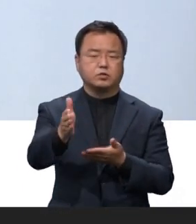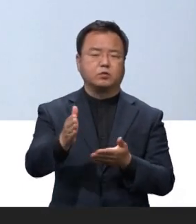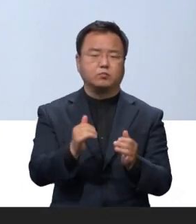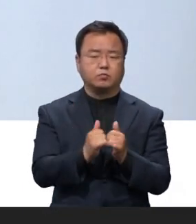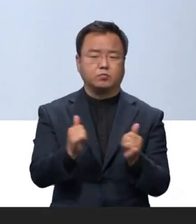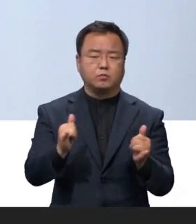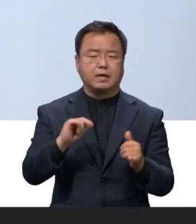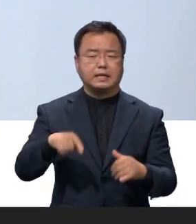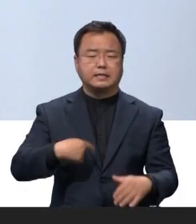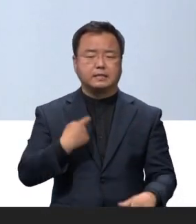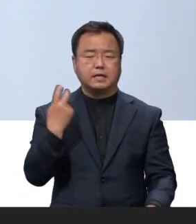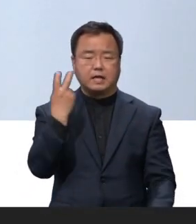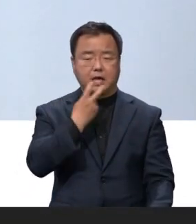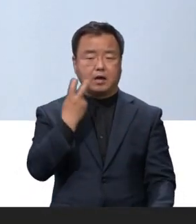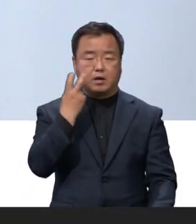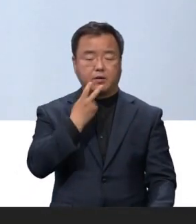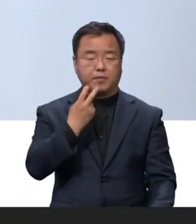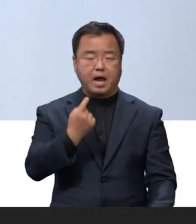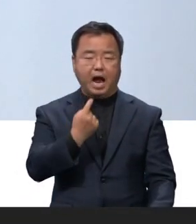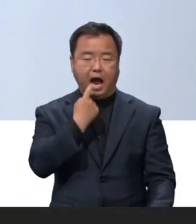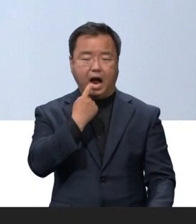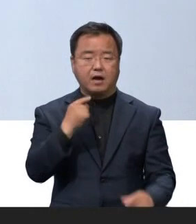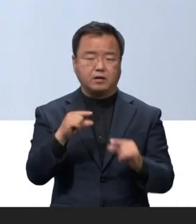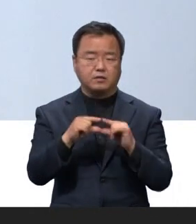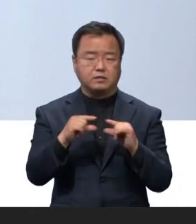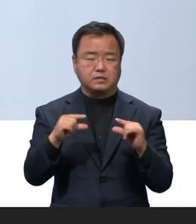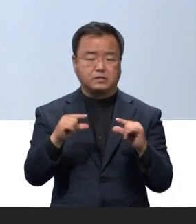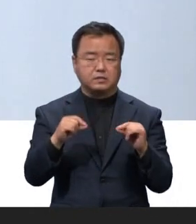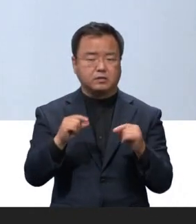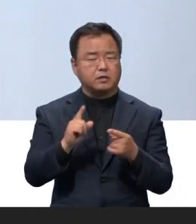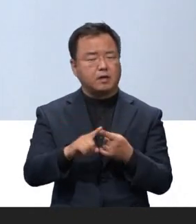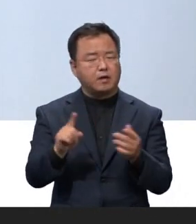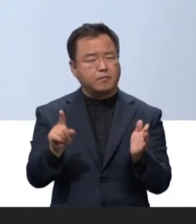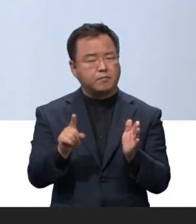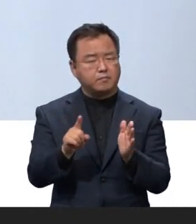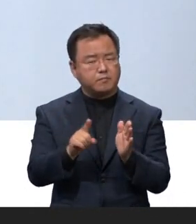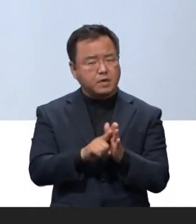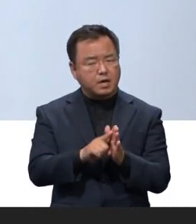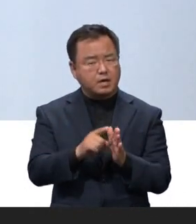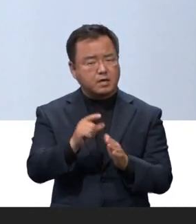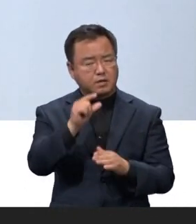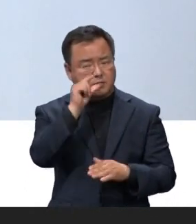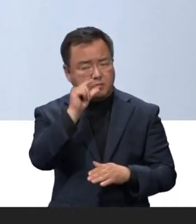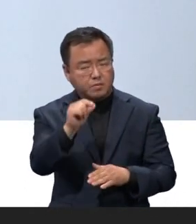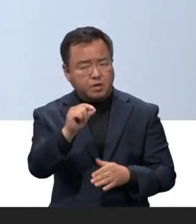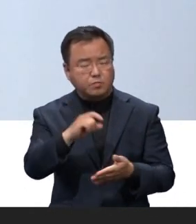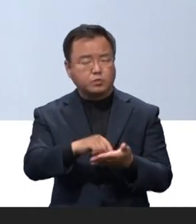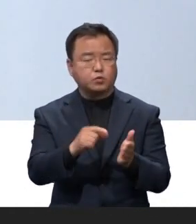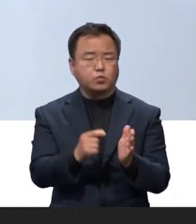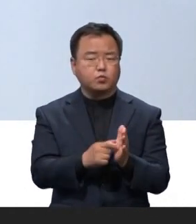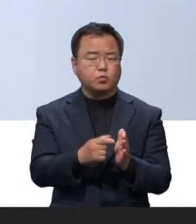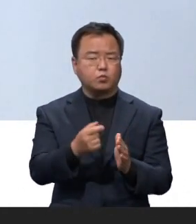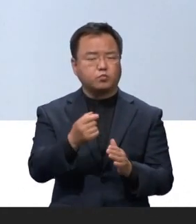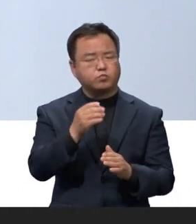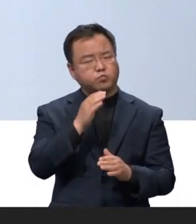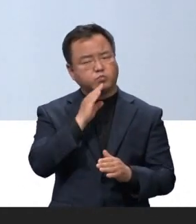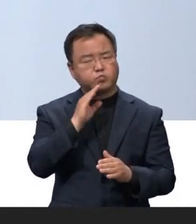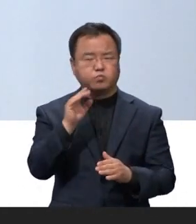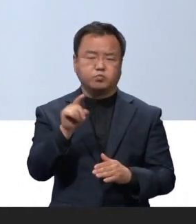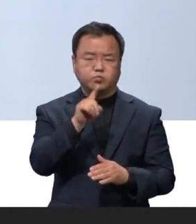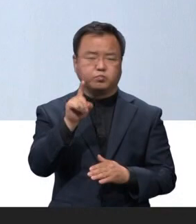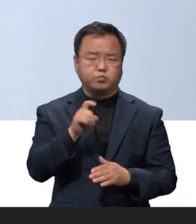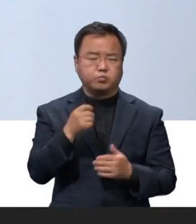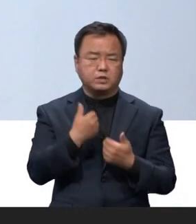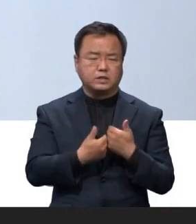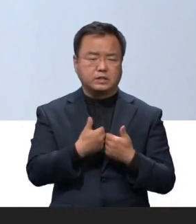검사 키트 에 에 민감도 나 이제 시료 성문제에 대해서 어 5 이견이 있고 아직